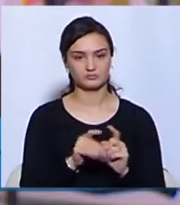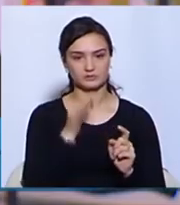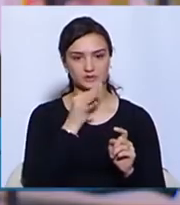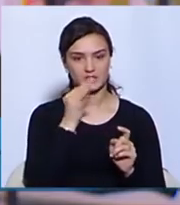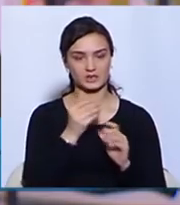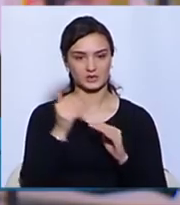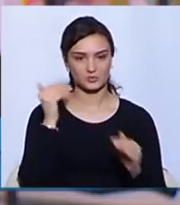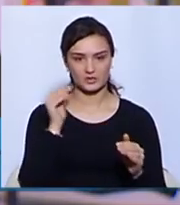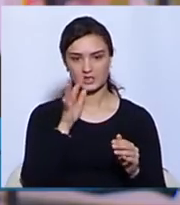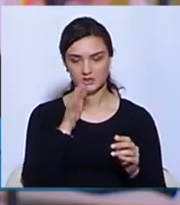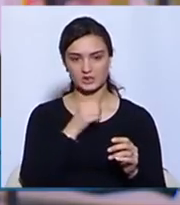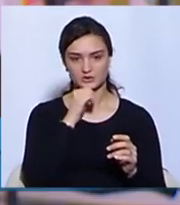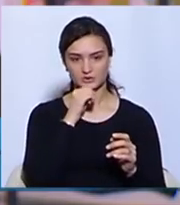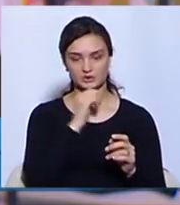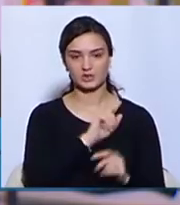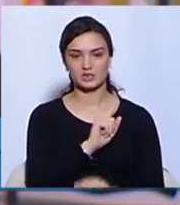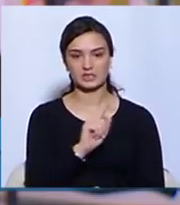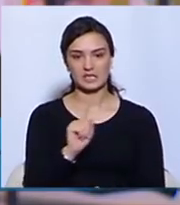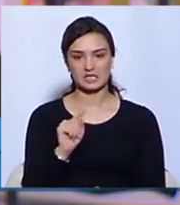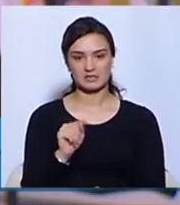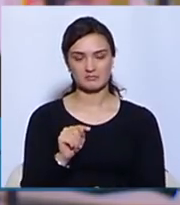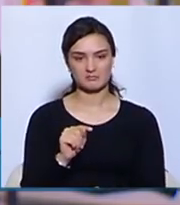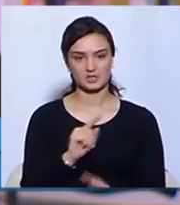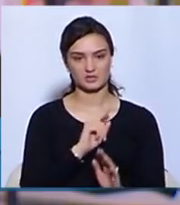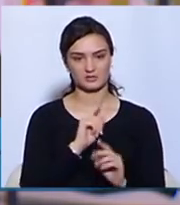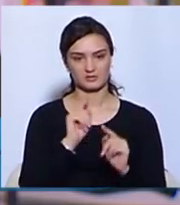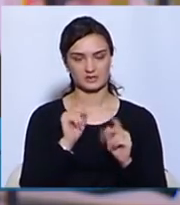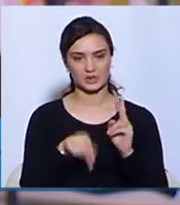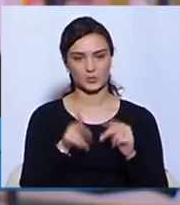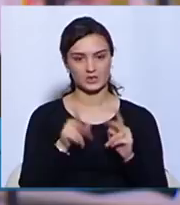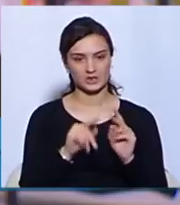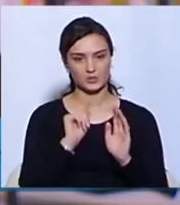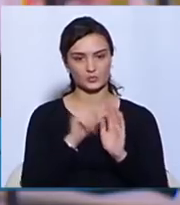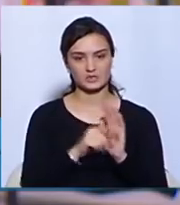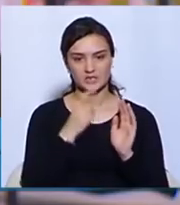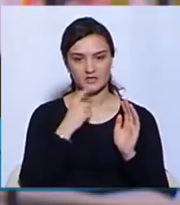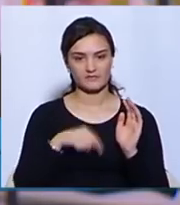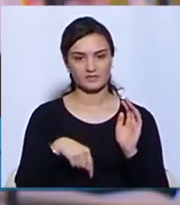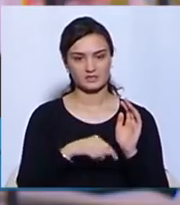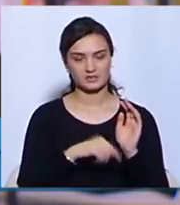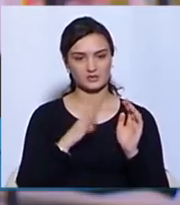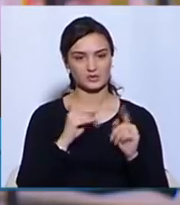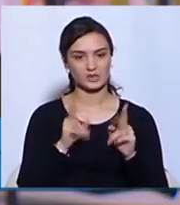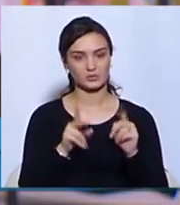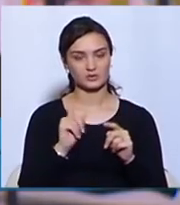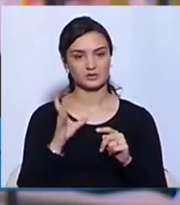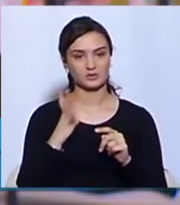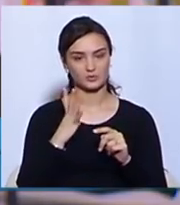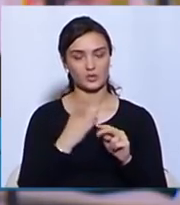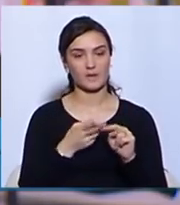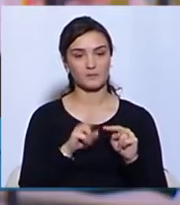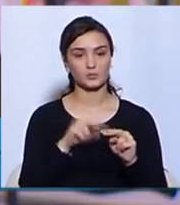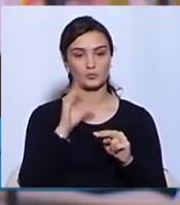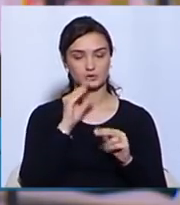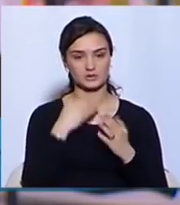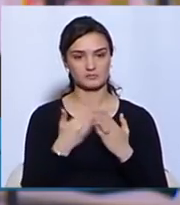ადრეულ რეპროდუქციულ ასაკში რაიმე ტიპის ჩარევა ქირურგიული საკვერცხეზე მოხდა. დიახ. ამიტომ,